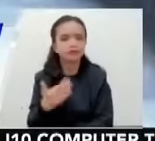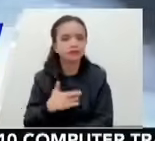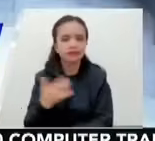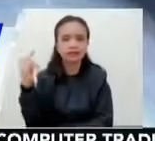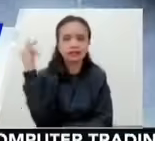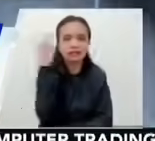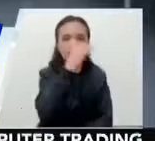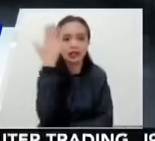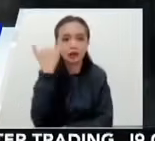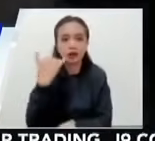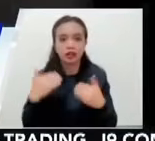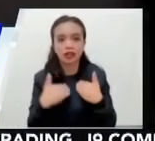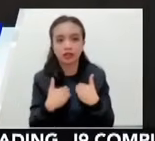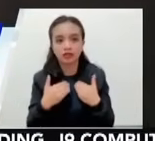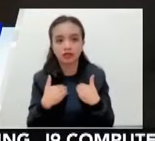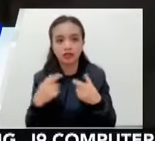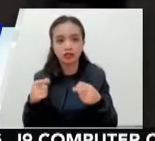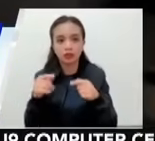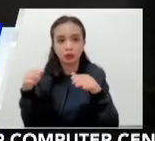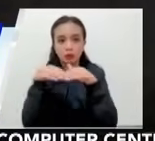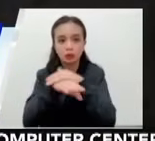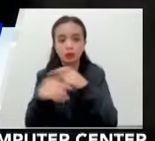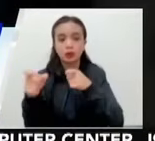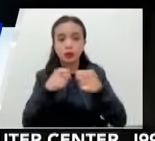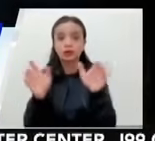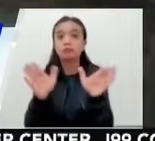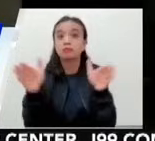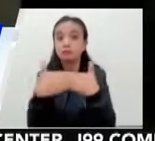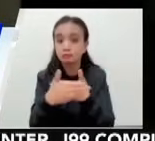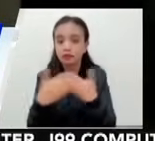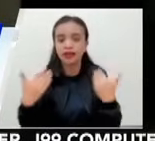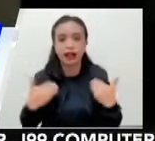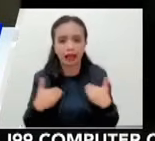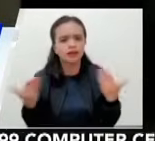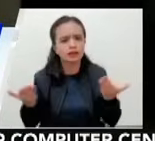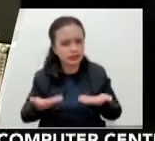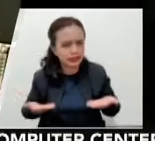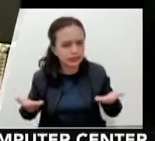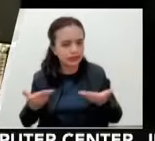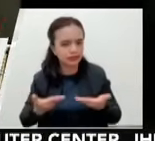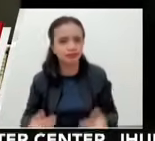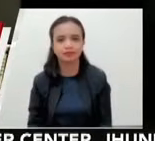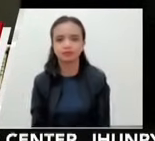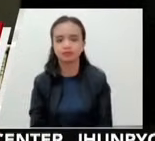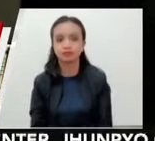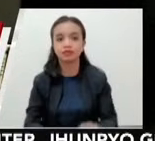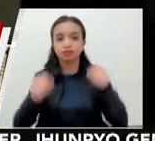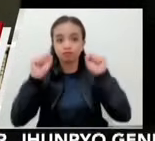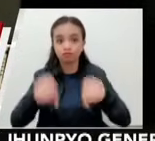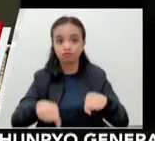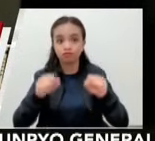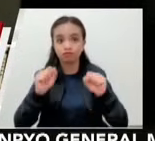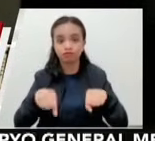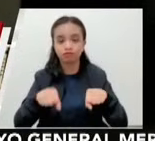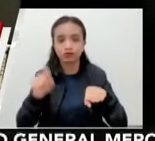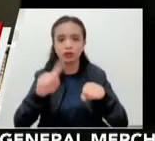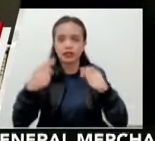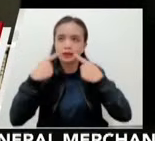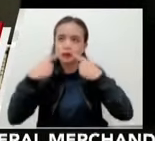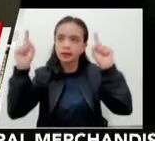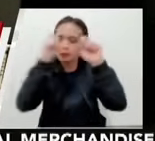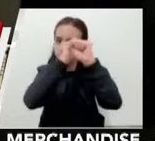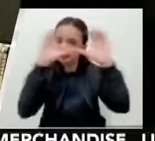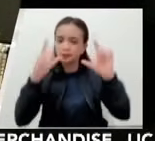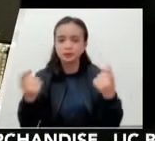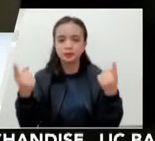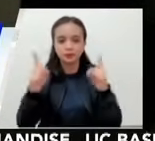na hanggang control room, check. Meron yan dito. Pwede mo nang to pa rin ang iyong dream maging pilot dahil pwede ka